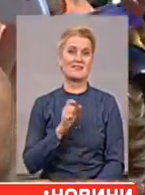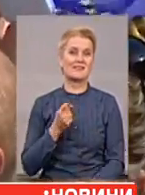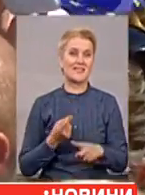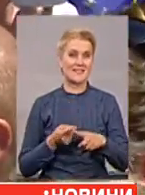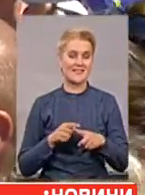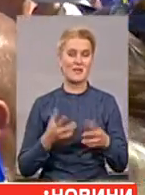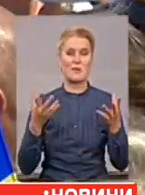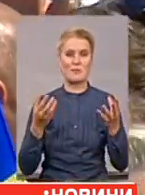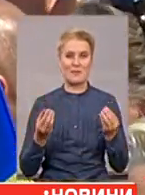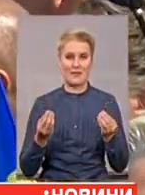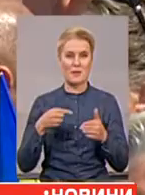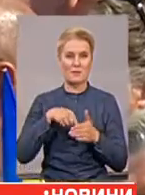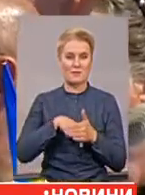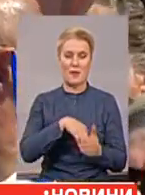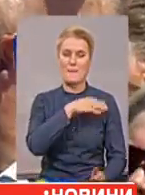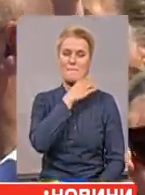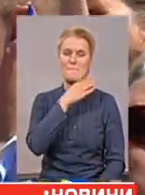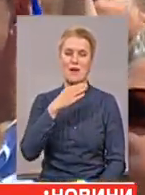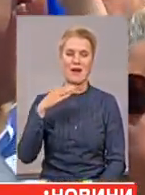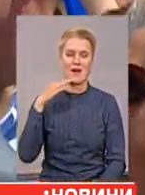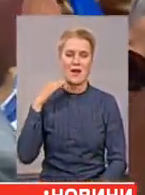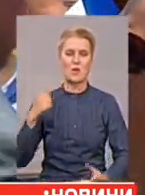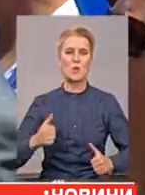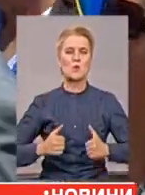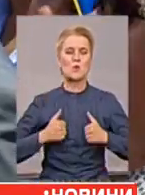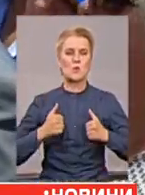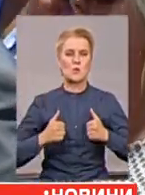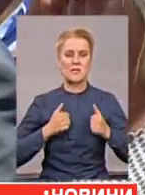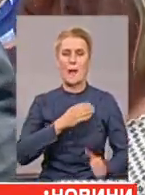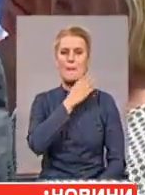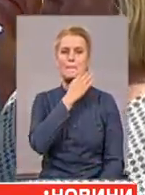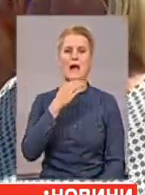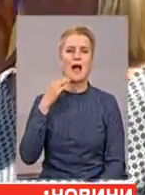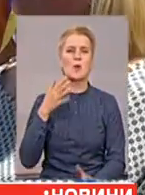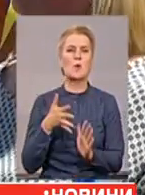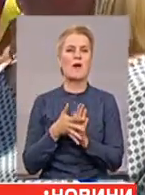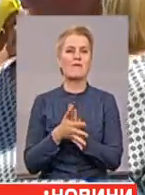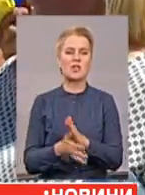приховано багато зусиль, багато витраченої важкої роботи.